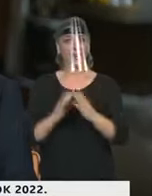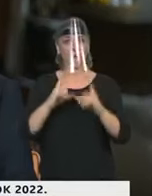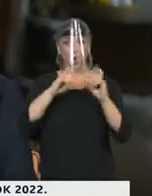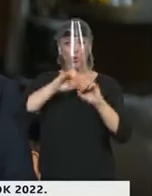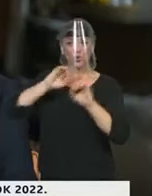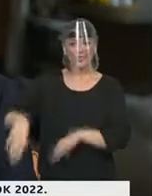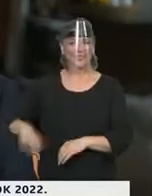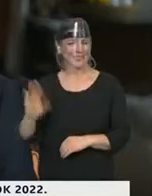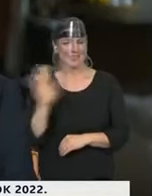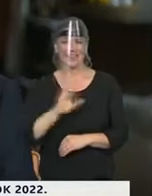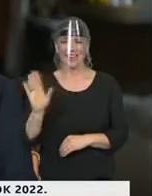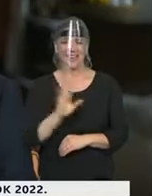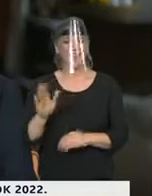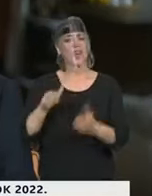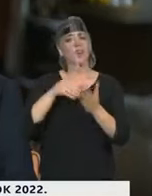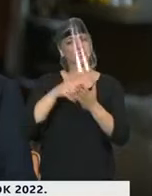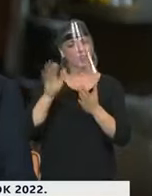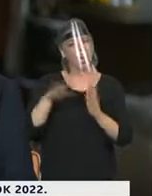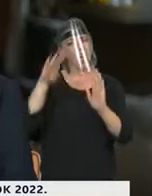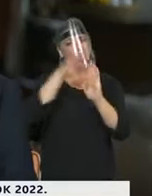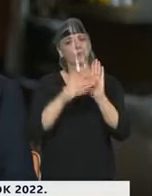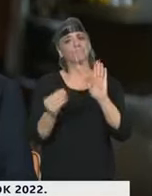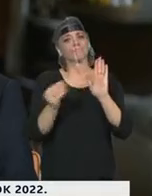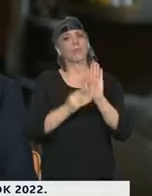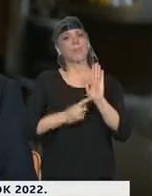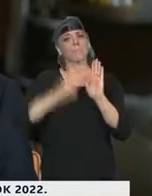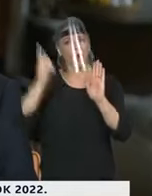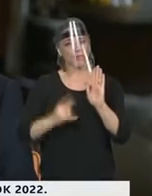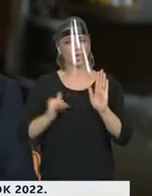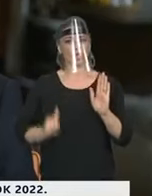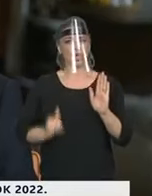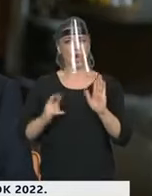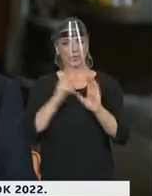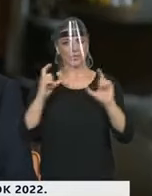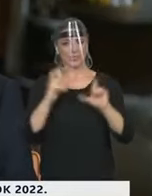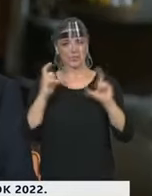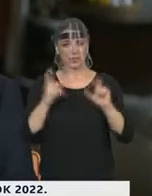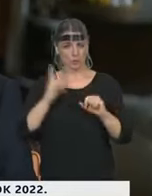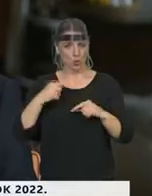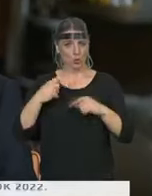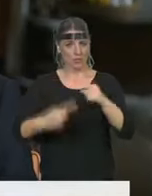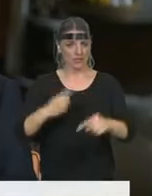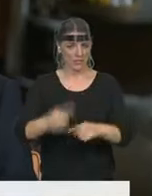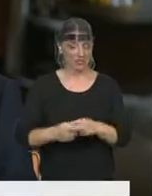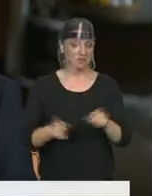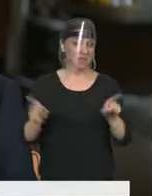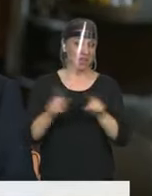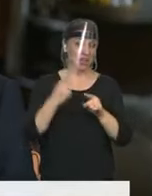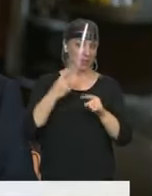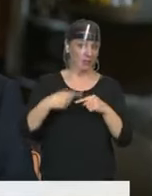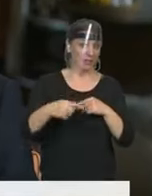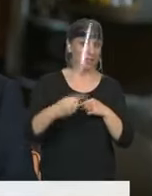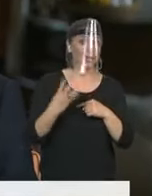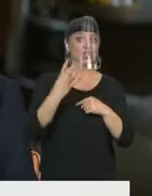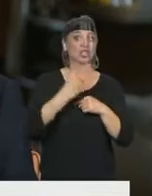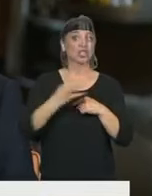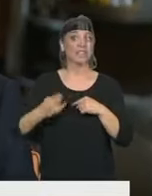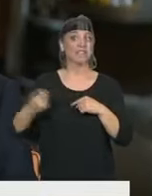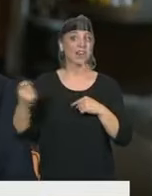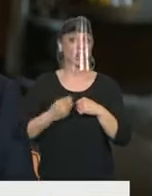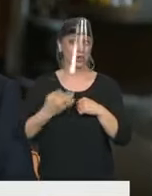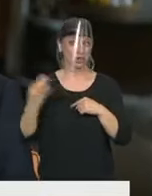roušky. Stále platí povinnost je nosit. Rozhodující budou nasledující 4 dny.